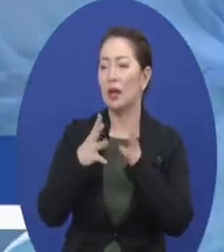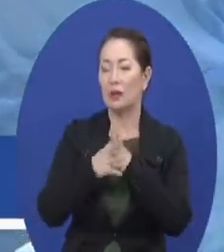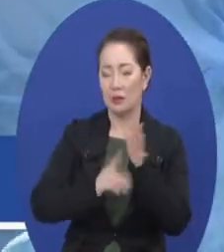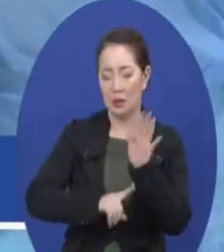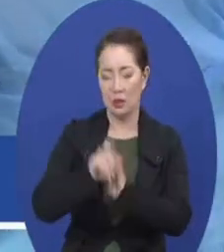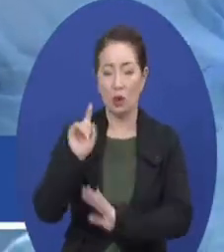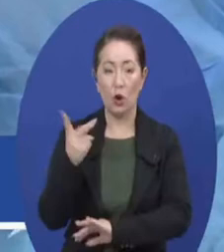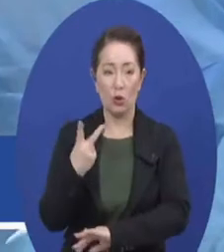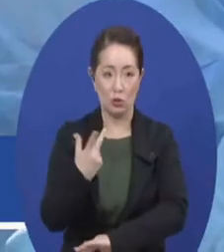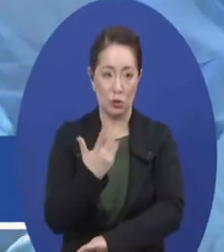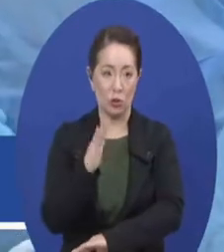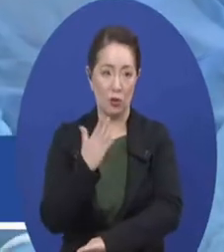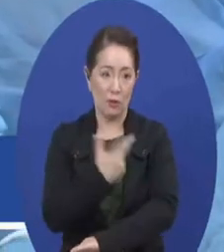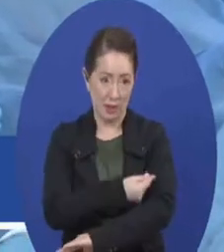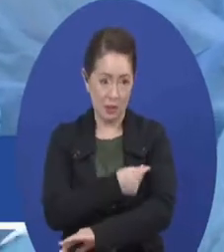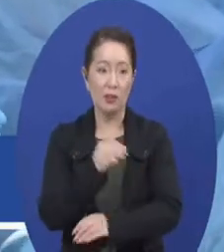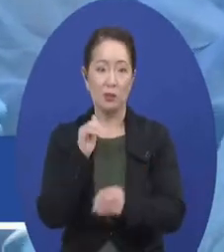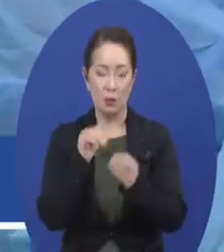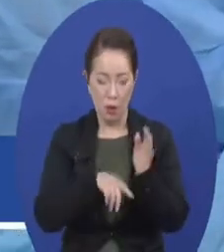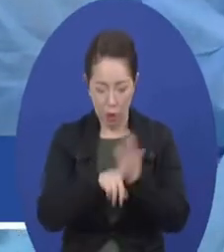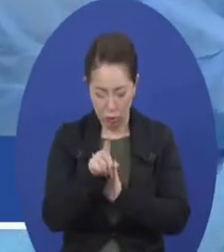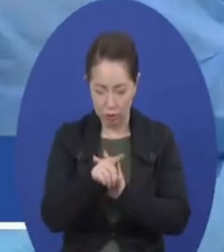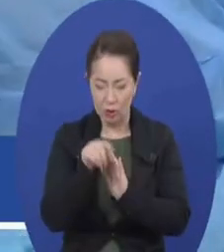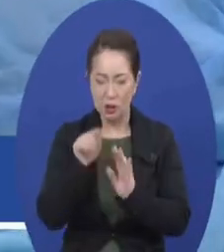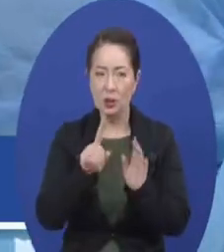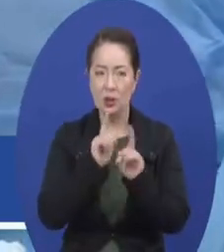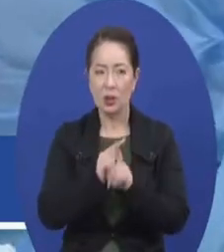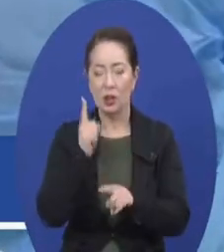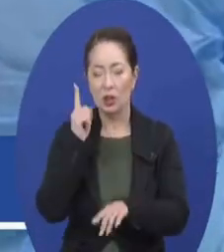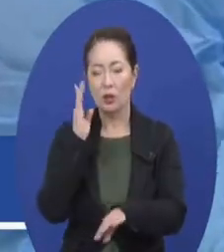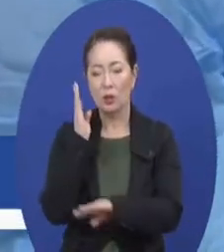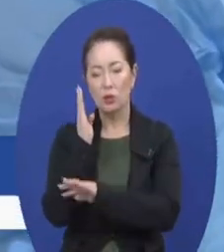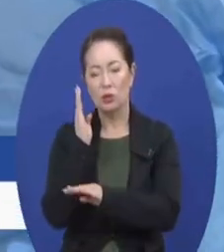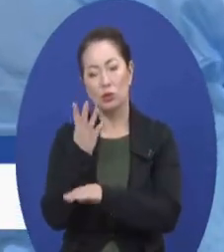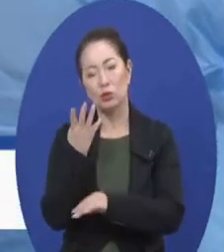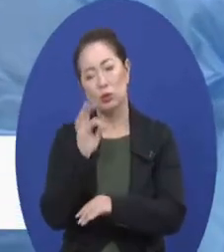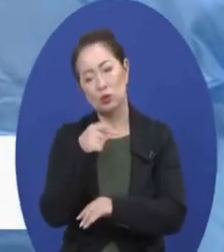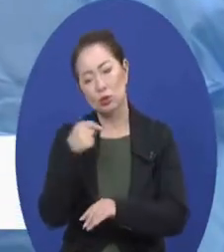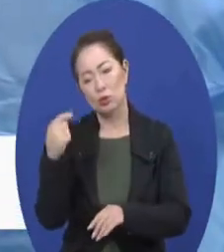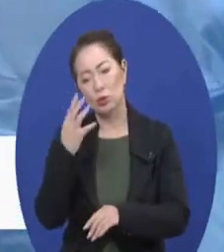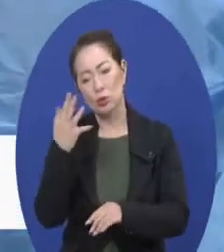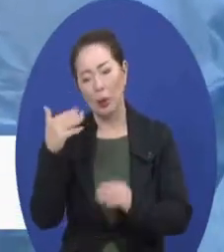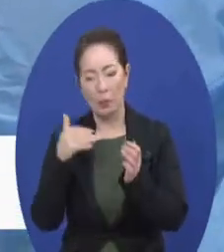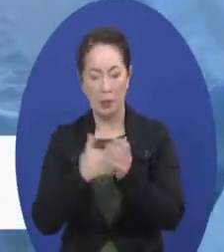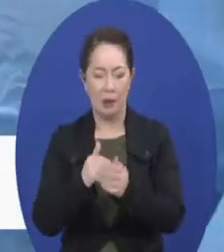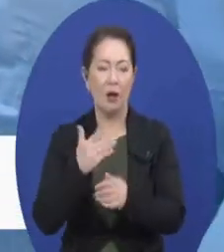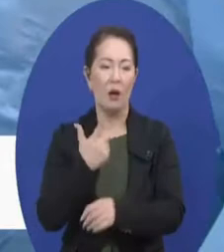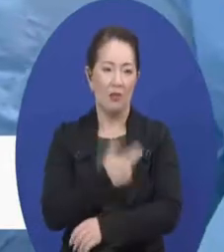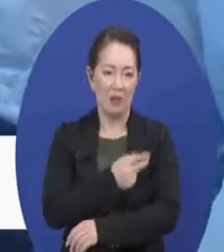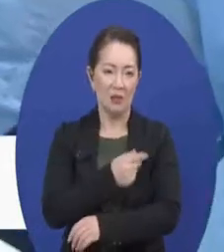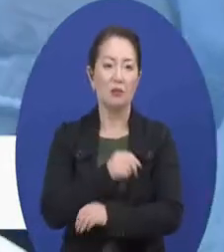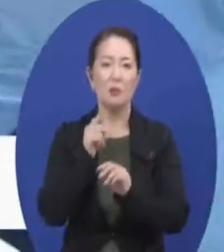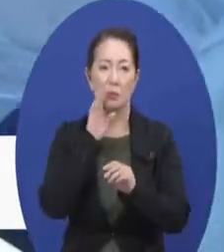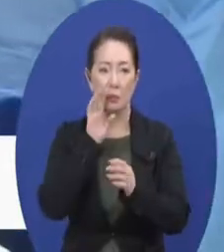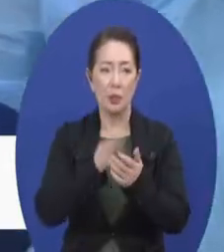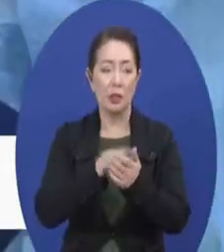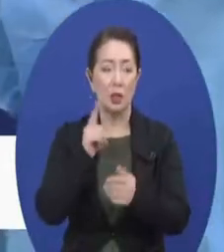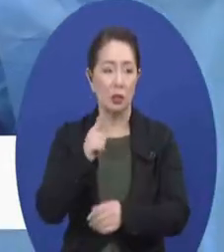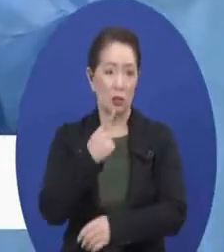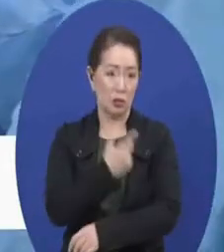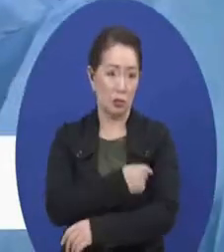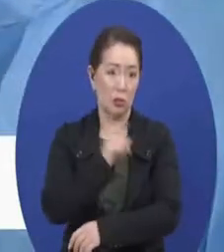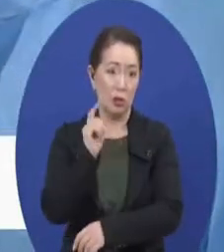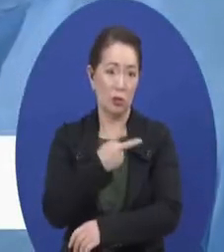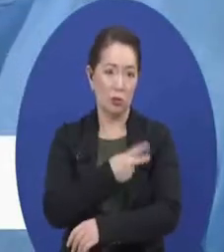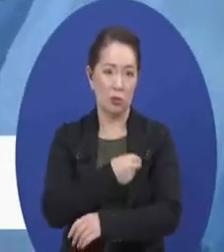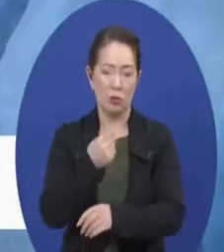байгаа. 2-р тун хийлгээд ихсэн өдрөөс эхлэн өдөрт 40-45 мянга болно. Өдрийн хийхт өдрийн хийхт хоёр тунгийн ялгаа бол нөгөө өмнөх